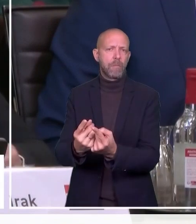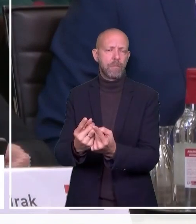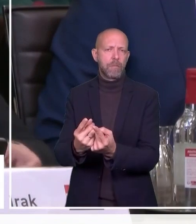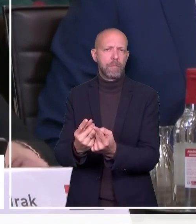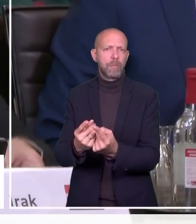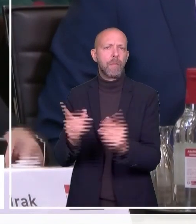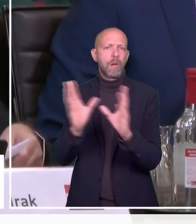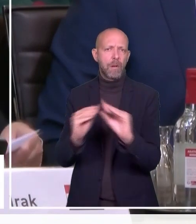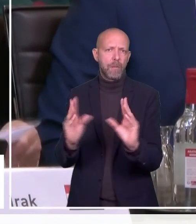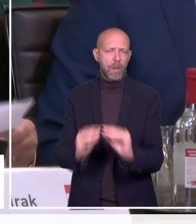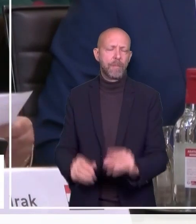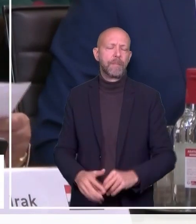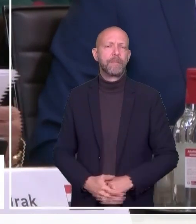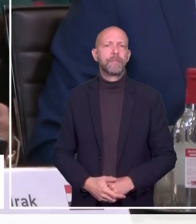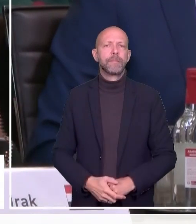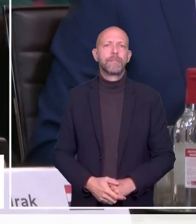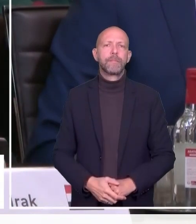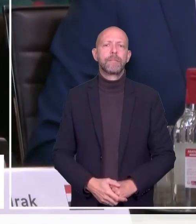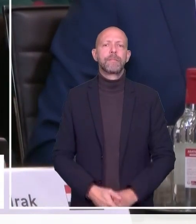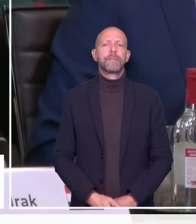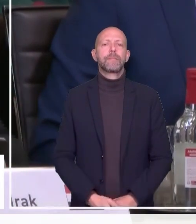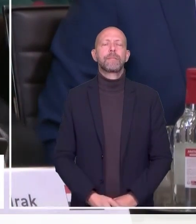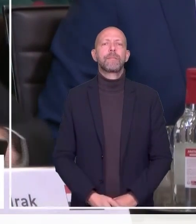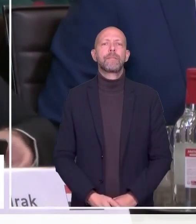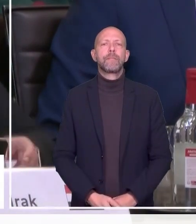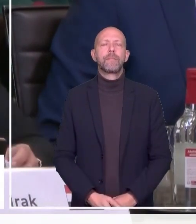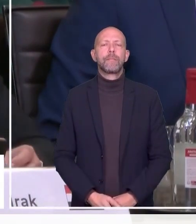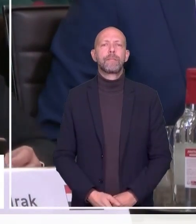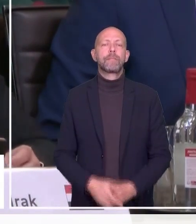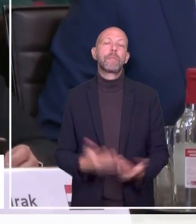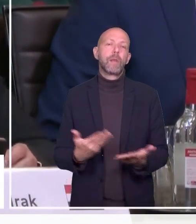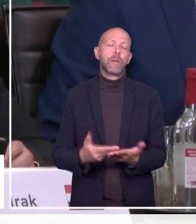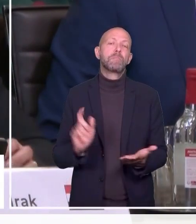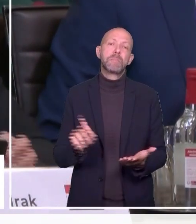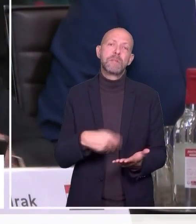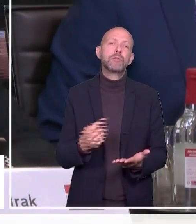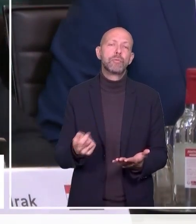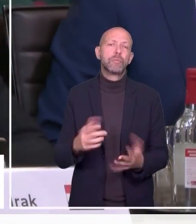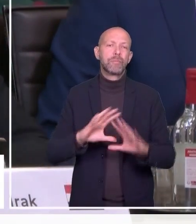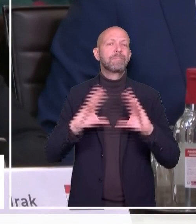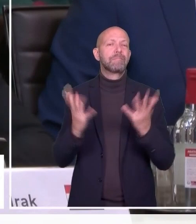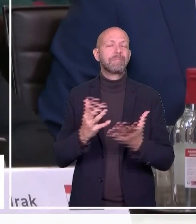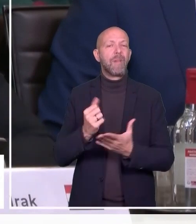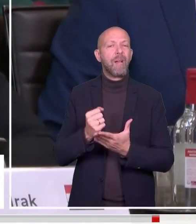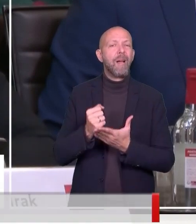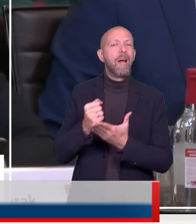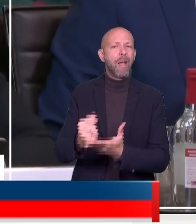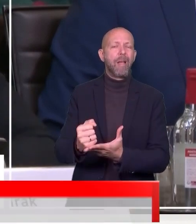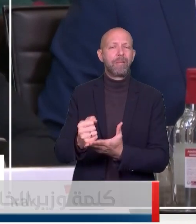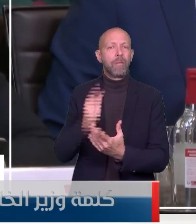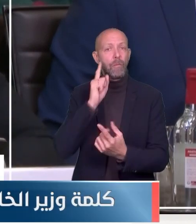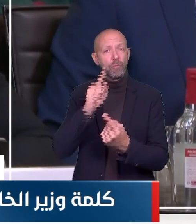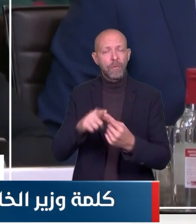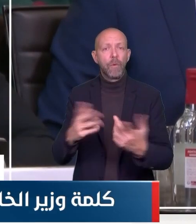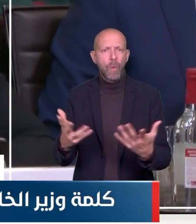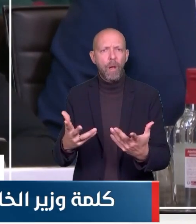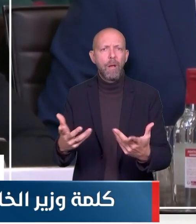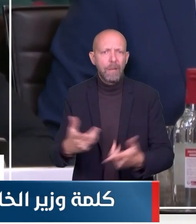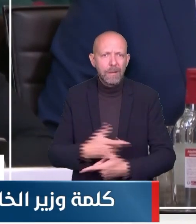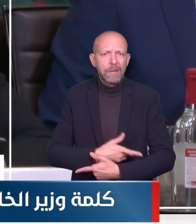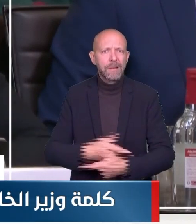وانطلاقا من شعورنا بالمسؤولية تجاه إخواننا اللبنانيين، فقد سهلت